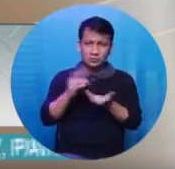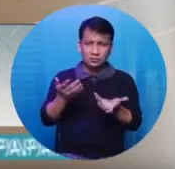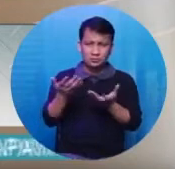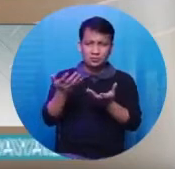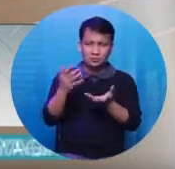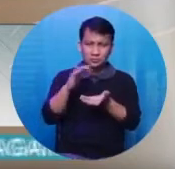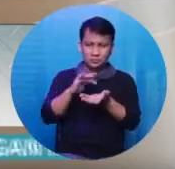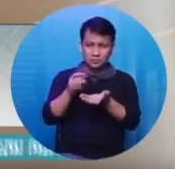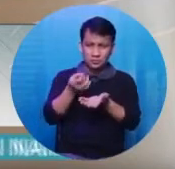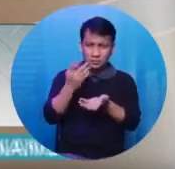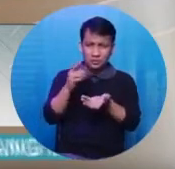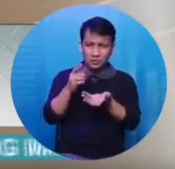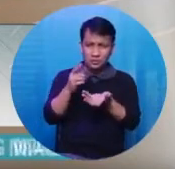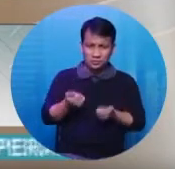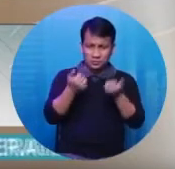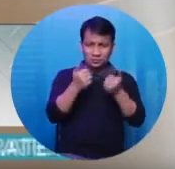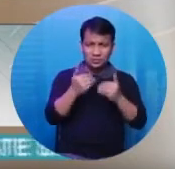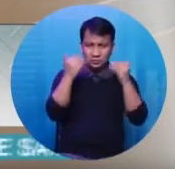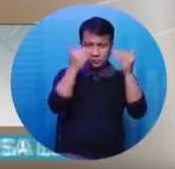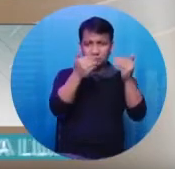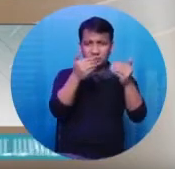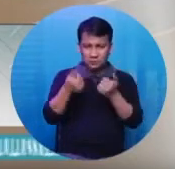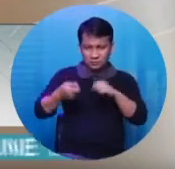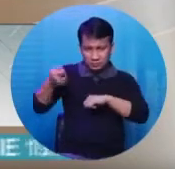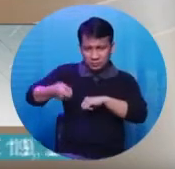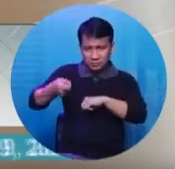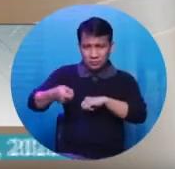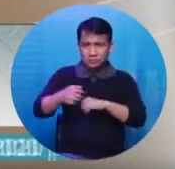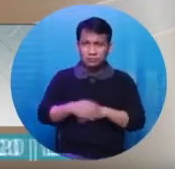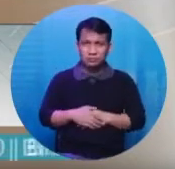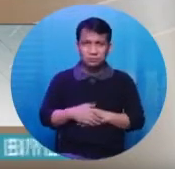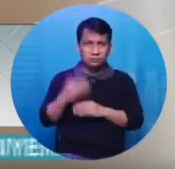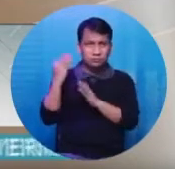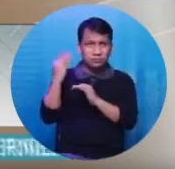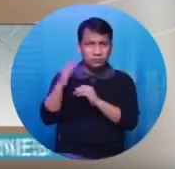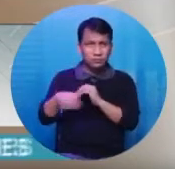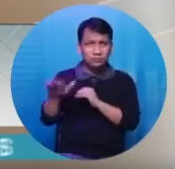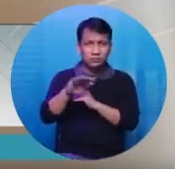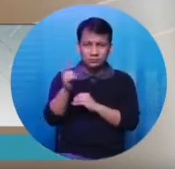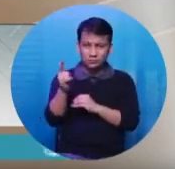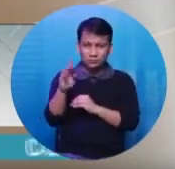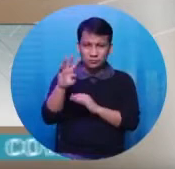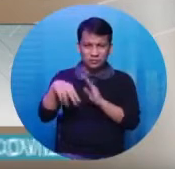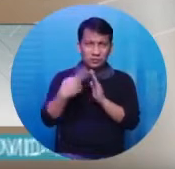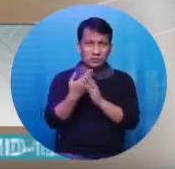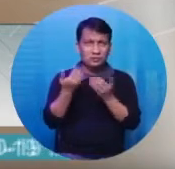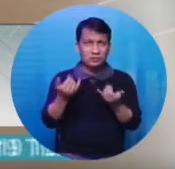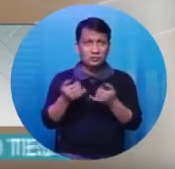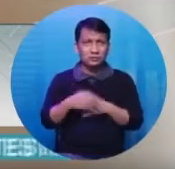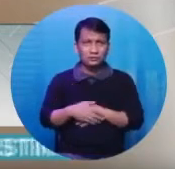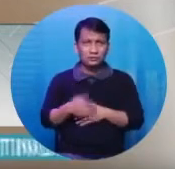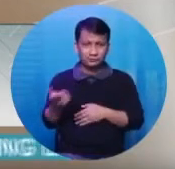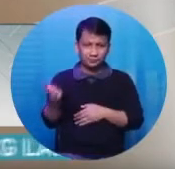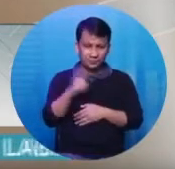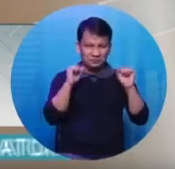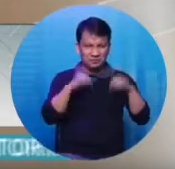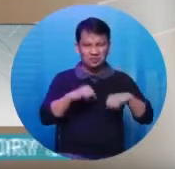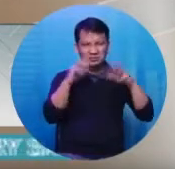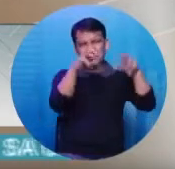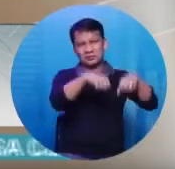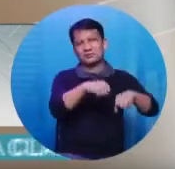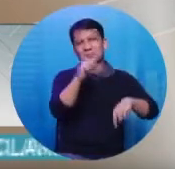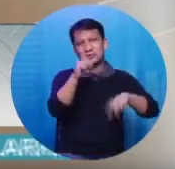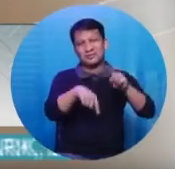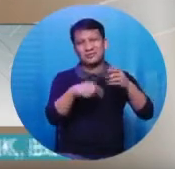ng salaysay, and then sasampang kaso sa korte. Okay? Sana ma'am, kung within the 24-hour regulamentary period, pwede natin siyang dampotin.